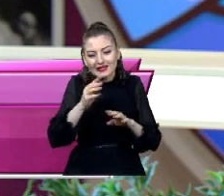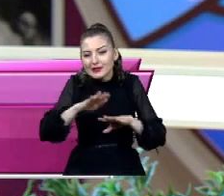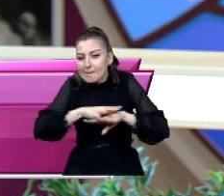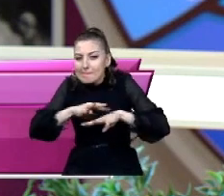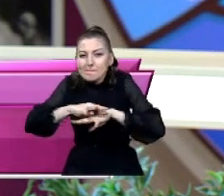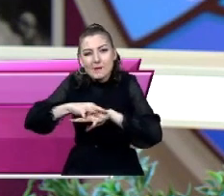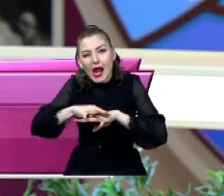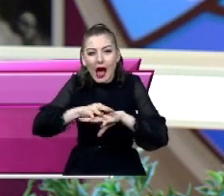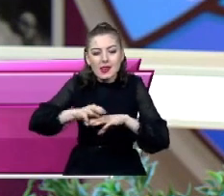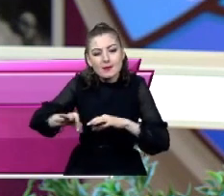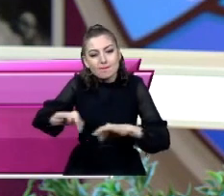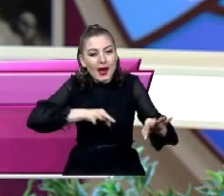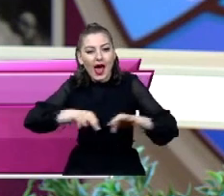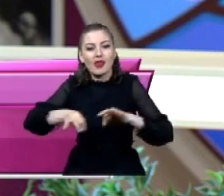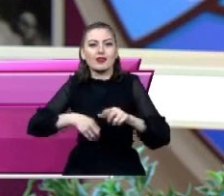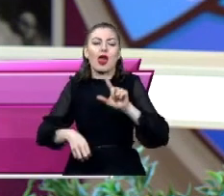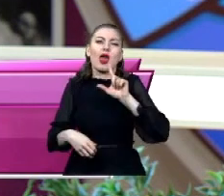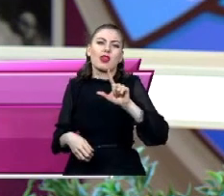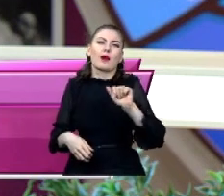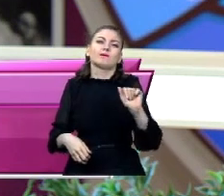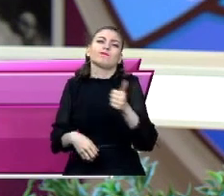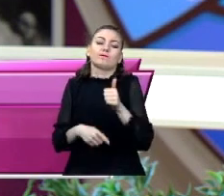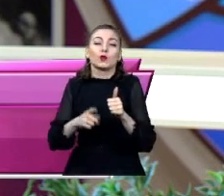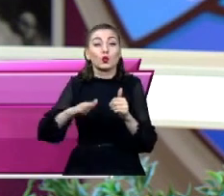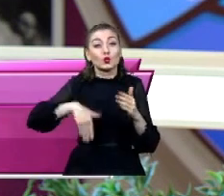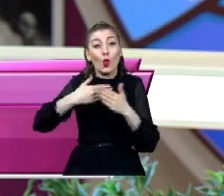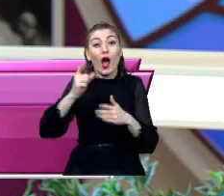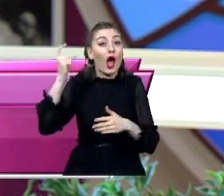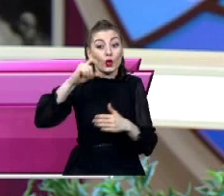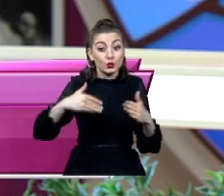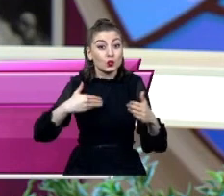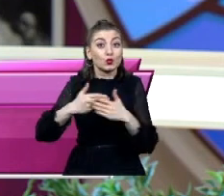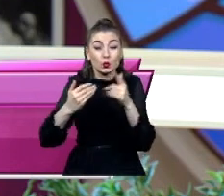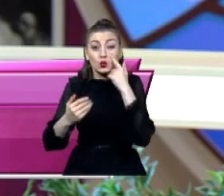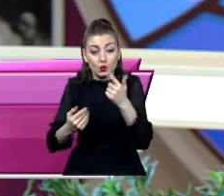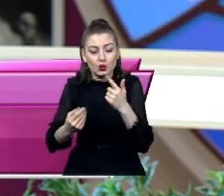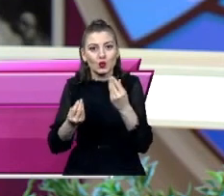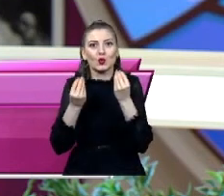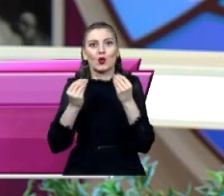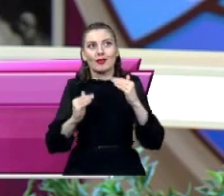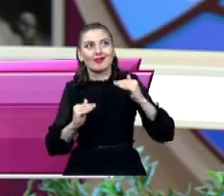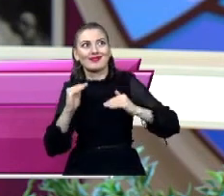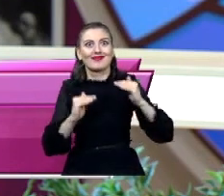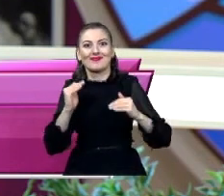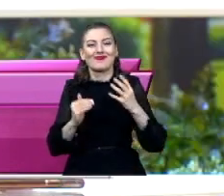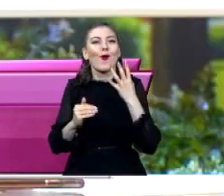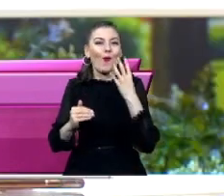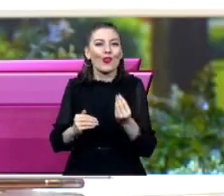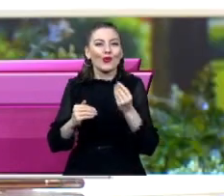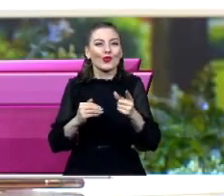etmeyi gerektiriyor. O zaman görüyorsunuz ki ay sonunda o bütçeyi gayet güzel dengeleyebiliyorsunuz. Yani siz